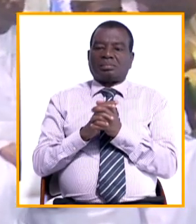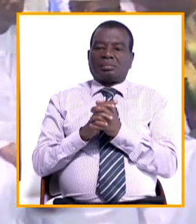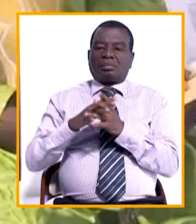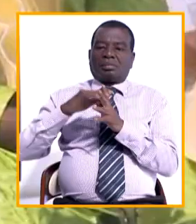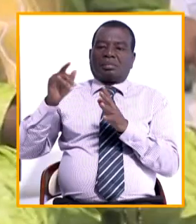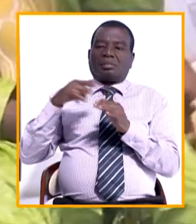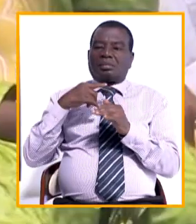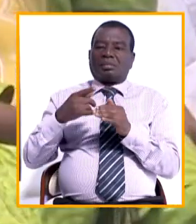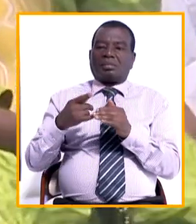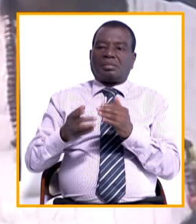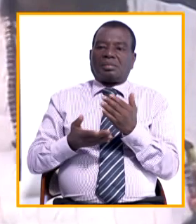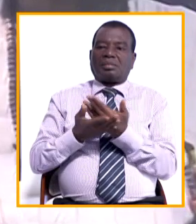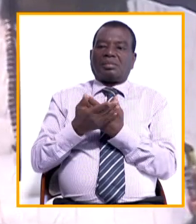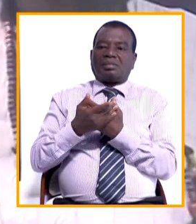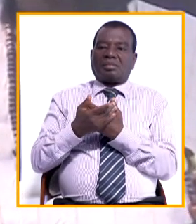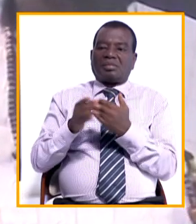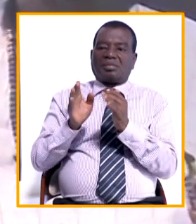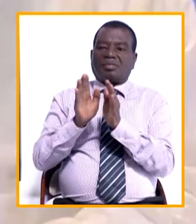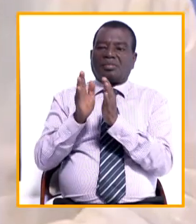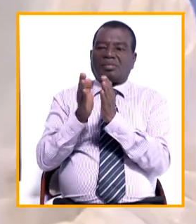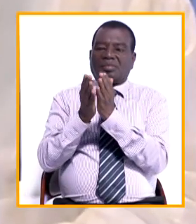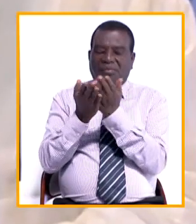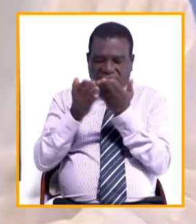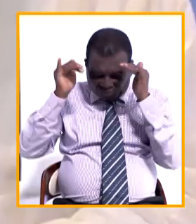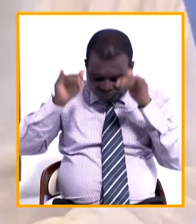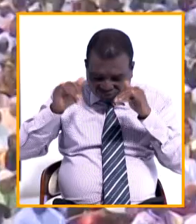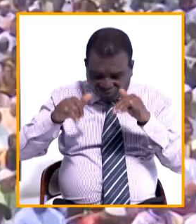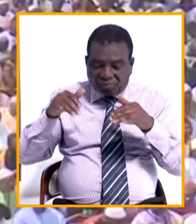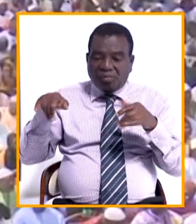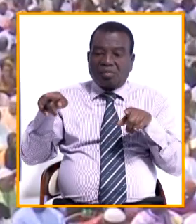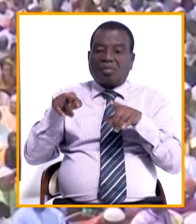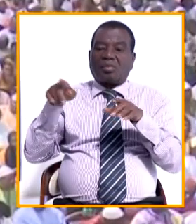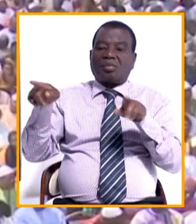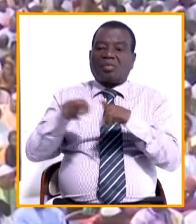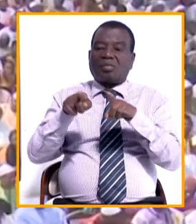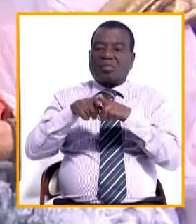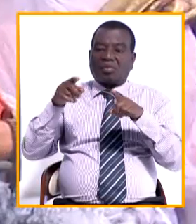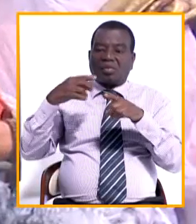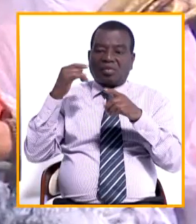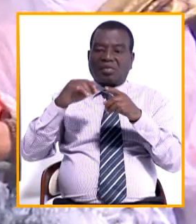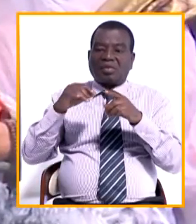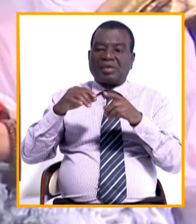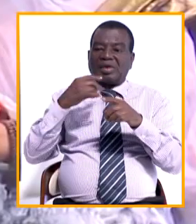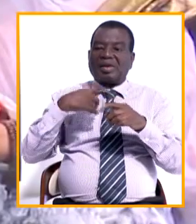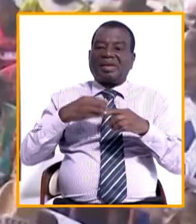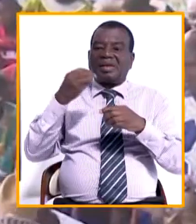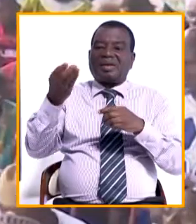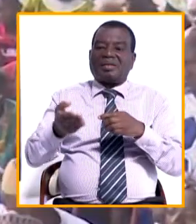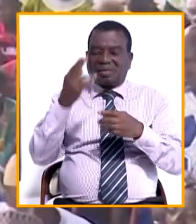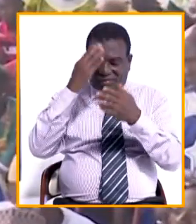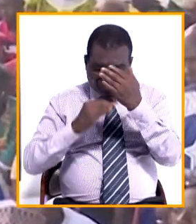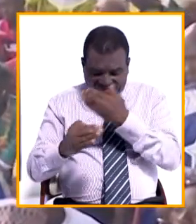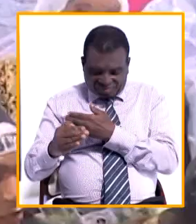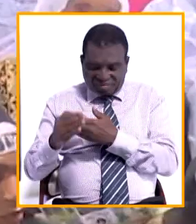Il est considéré par le noble Coran comme la meilleure des créatures et le meilleur des messagers. Il aurait consacré l'essence de sa vie